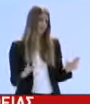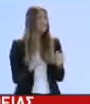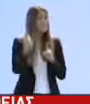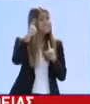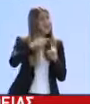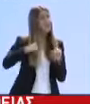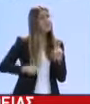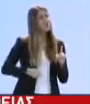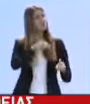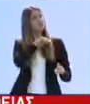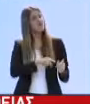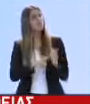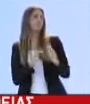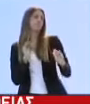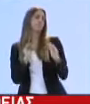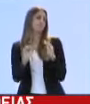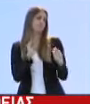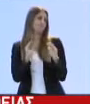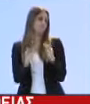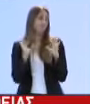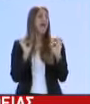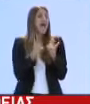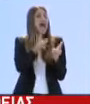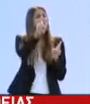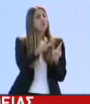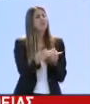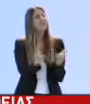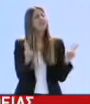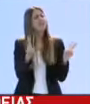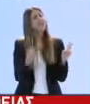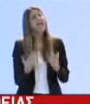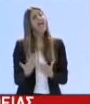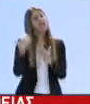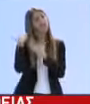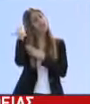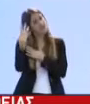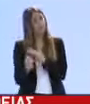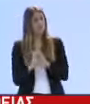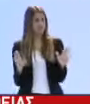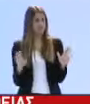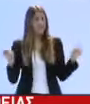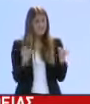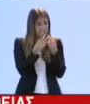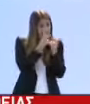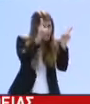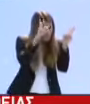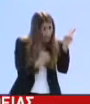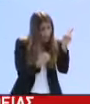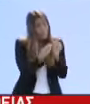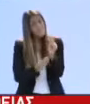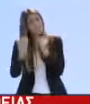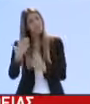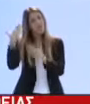συμφέροντος. Η ατομική ελευθερία και ευθύνη είναι έννοιες αδιαίρετες. Όσο μεγαλύτερη είναι η ελευθερία,